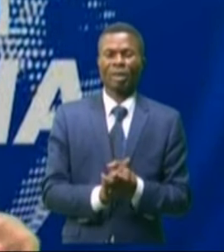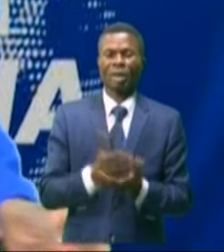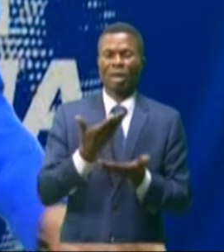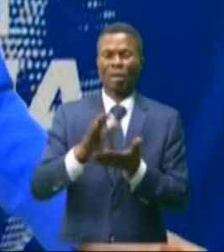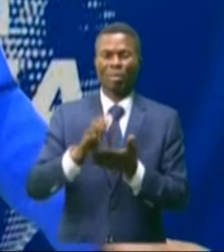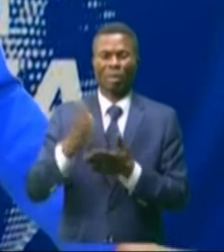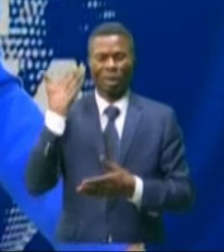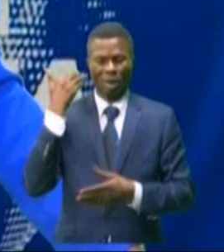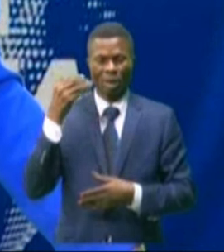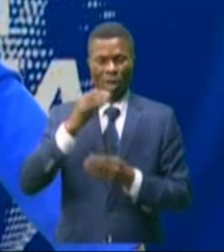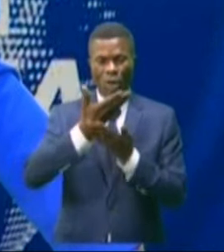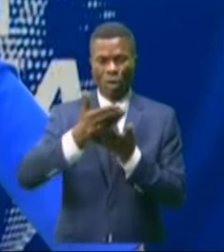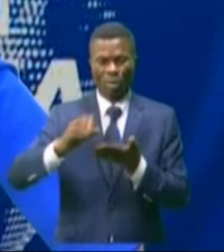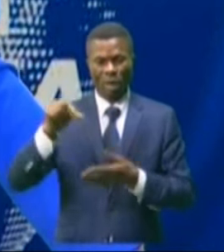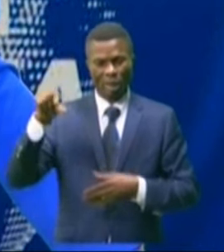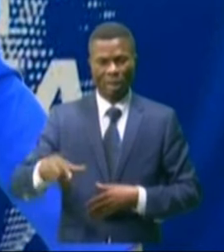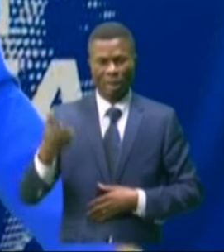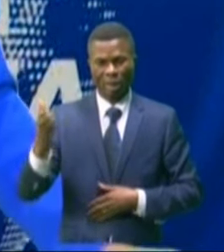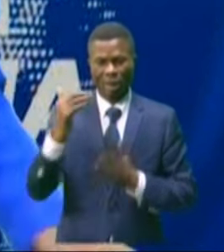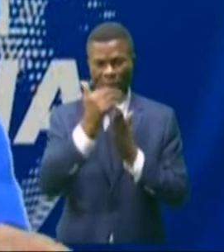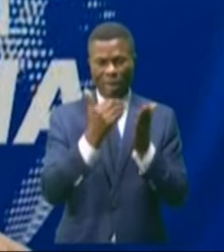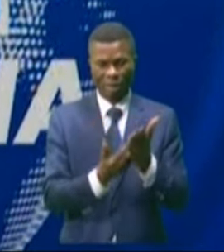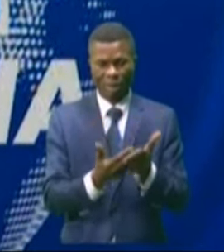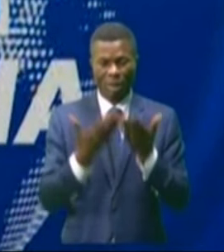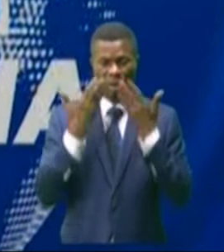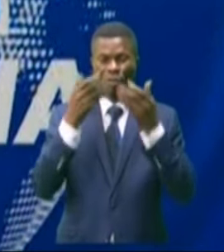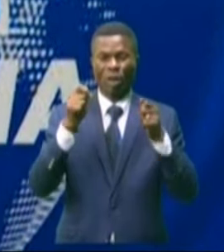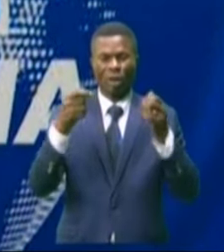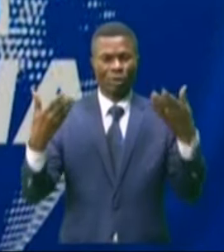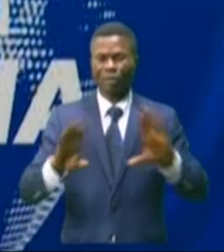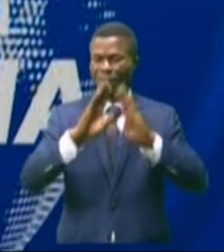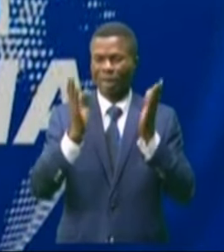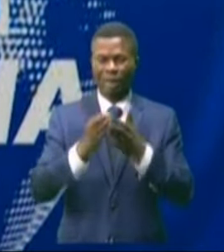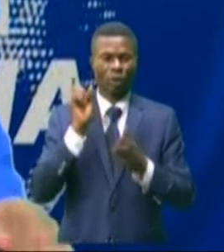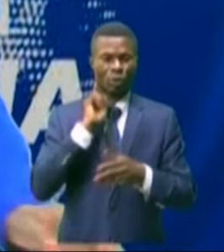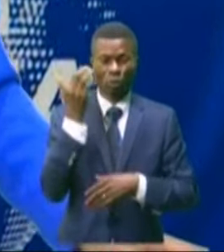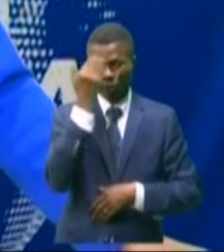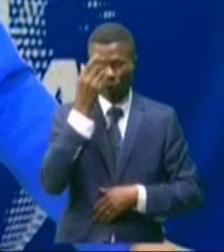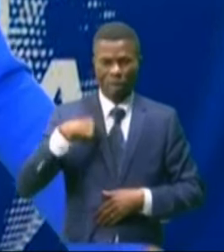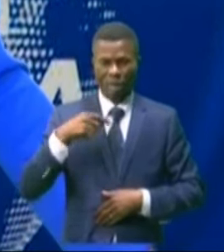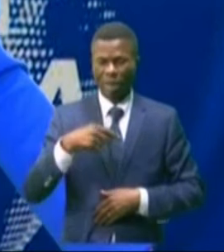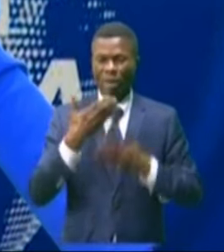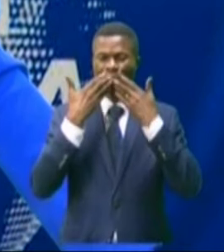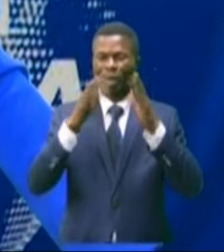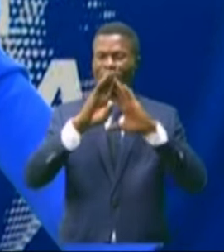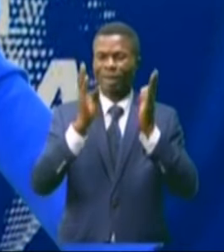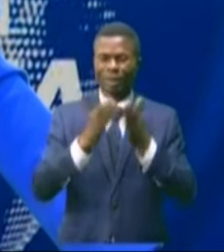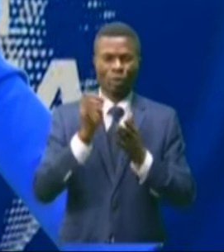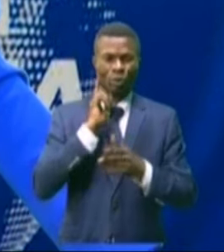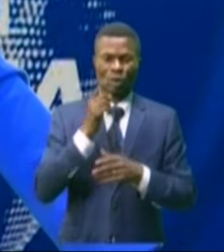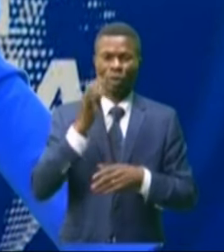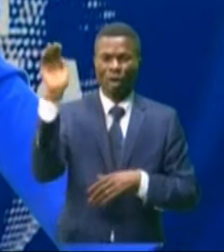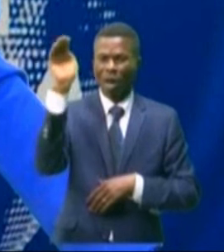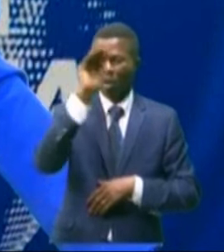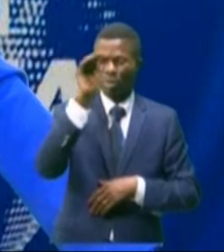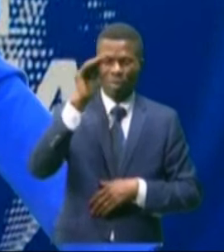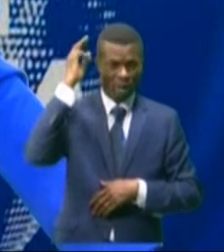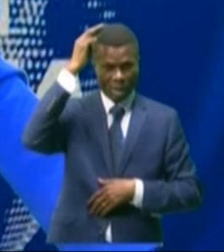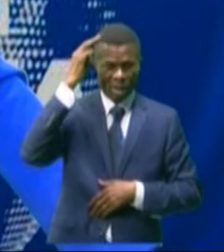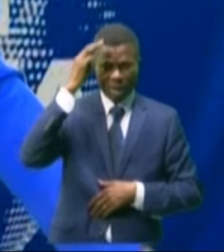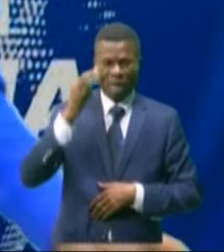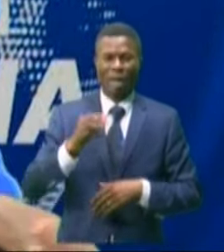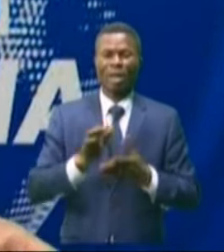eau dans cette partie de la capitale. Fin de ce journal, mesdames, messieurs. Juste après ce journal, vous suivrez en page magazine Le Prophète des